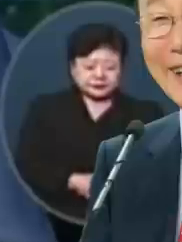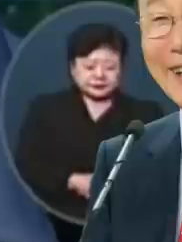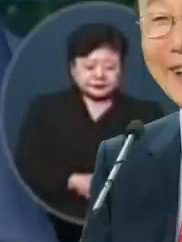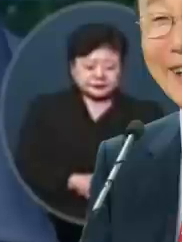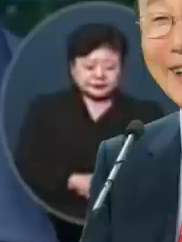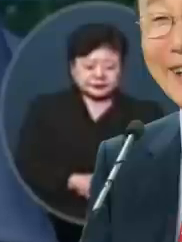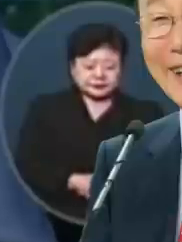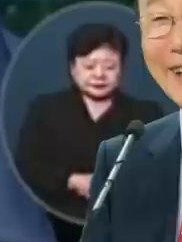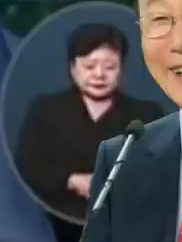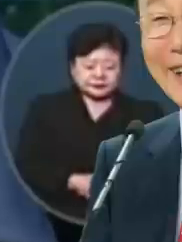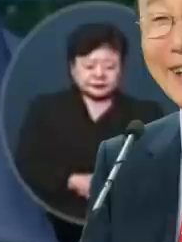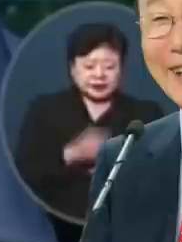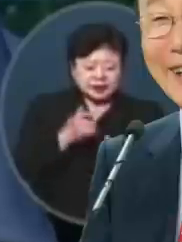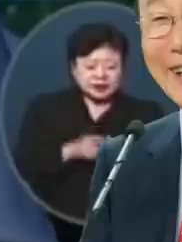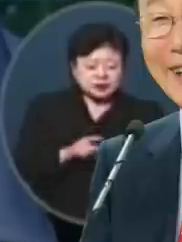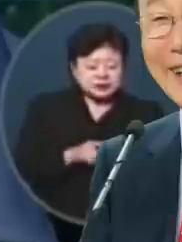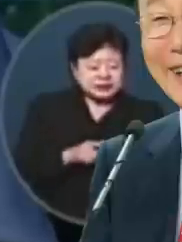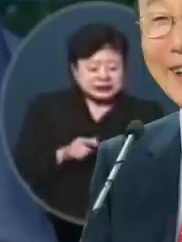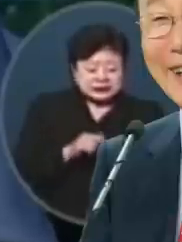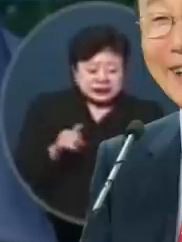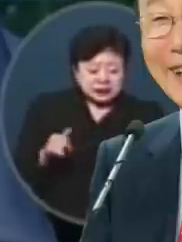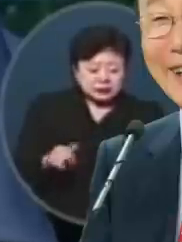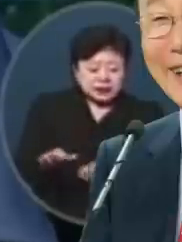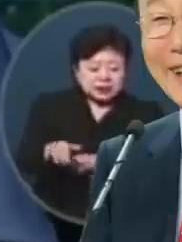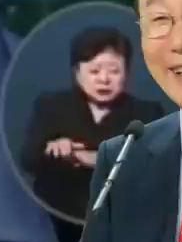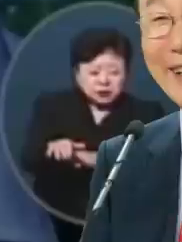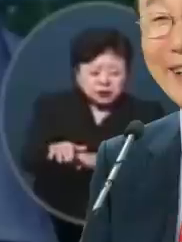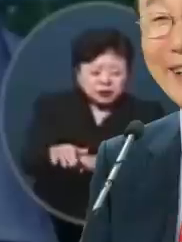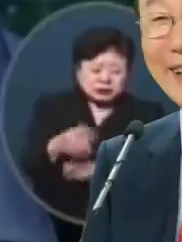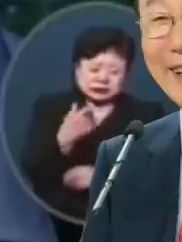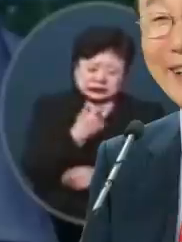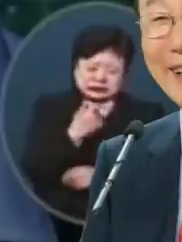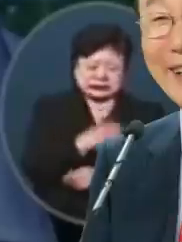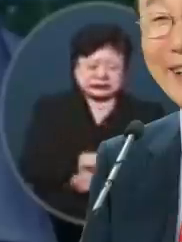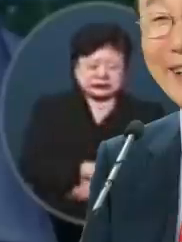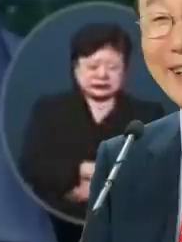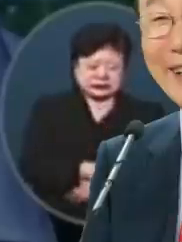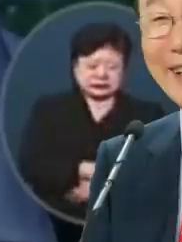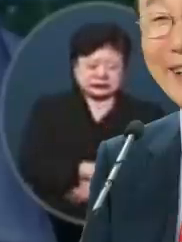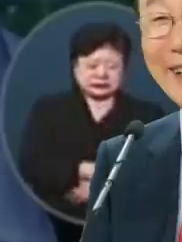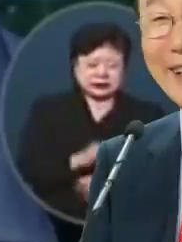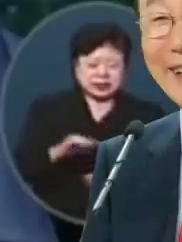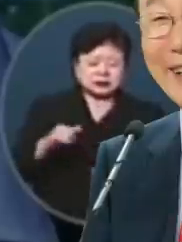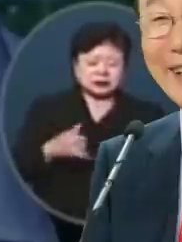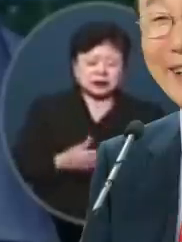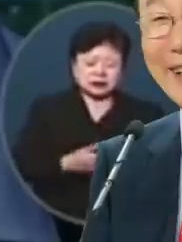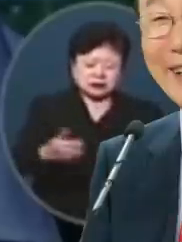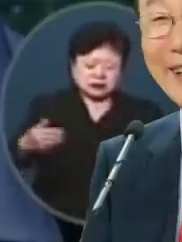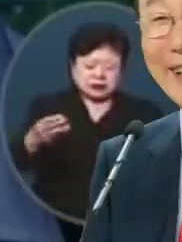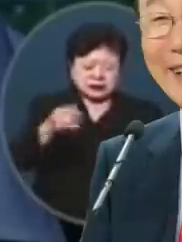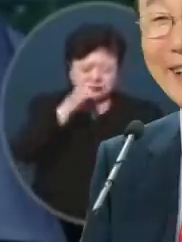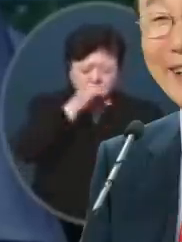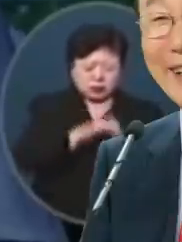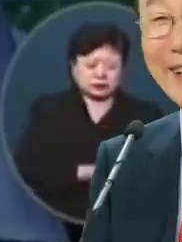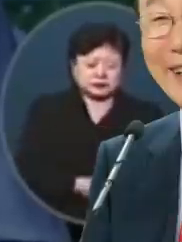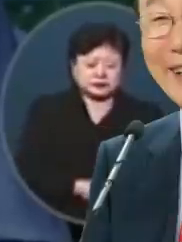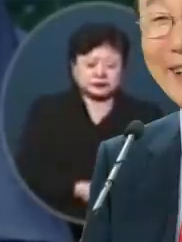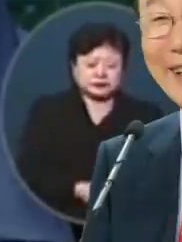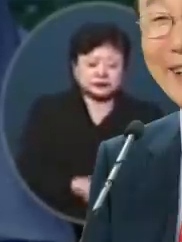근데 예수 안 믿는 사람도 직업 때문에 가족들과 떨어져 사는 사람이 있습니다. 혼자 사는 사람.